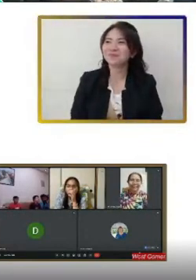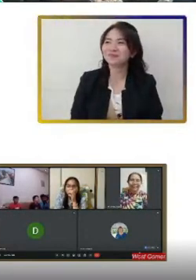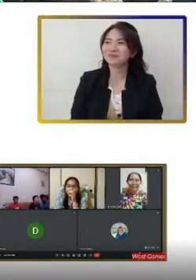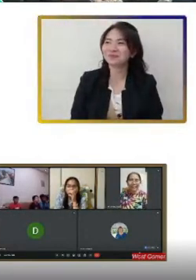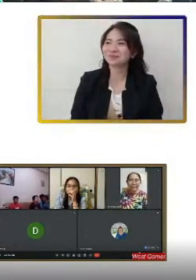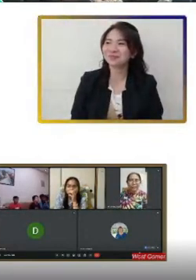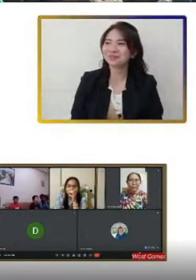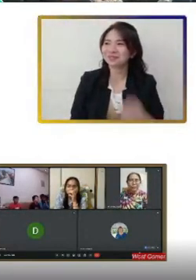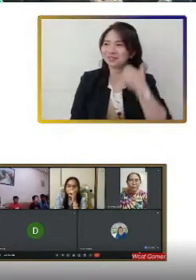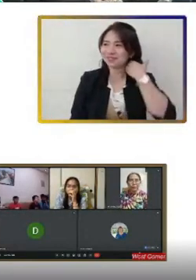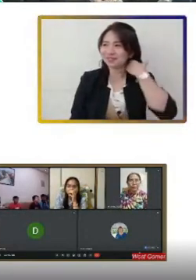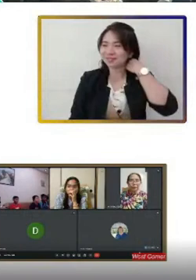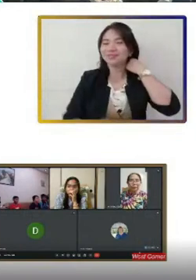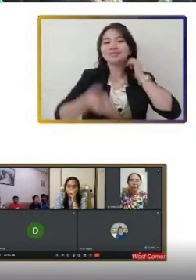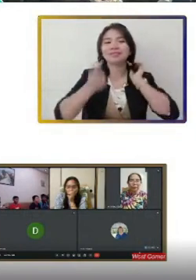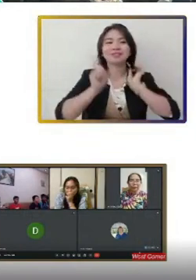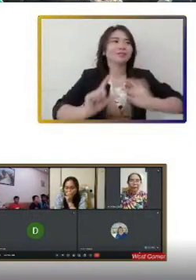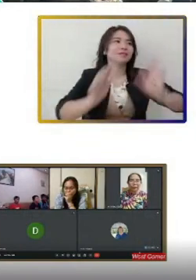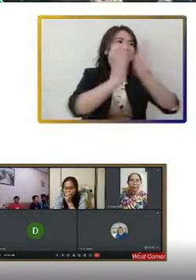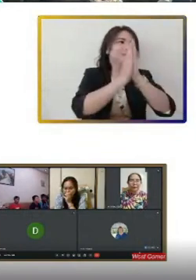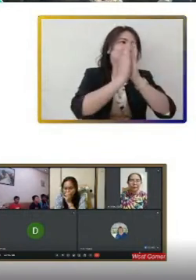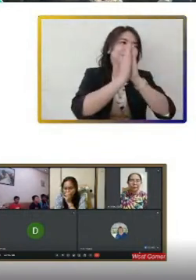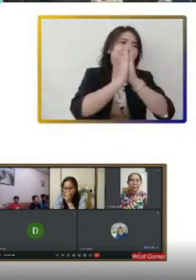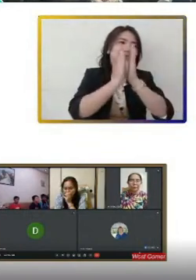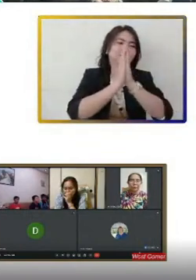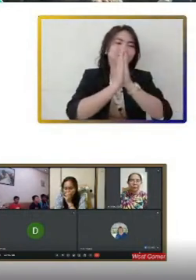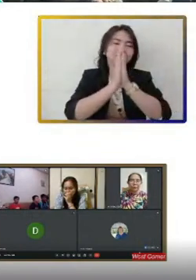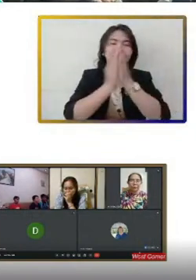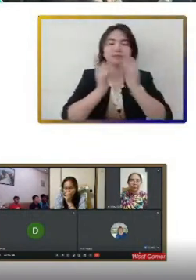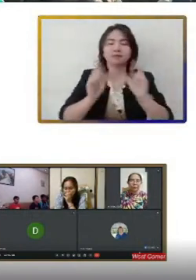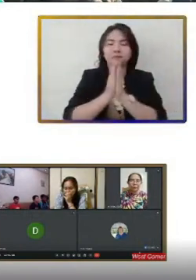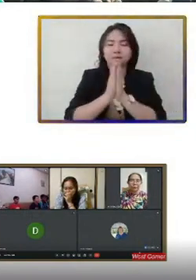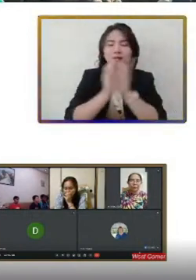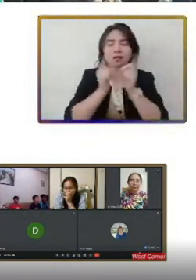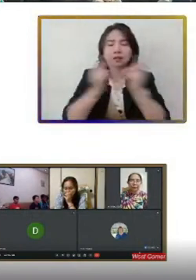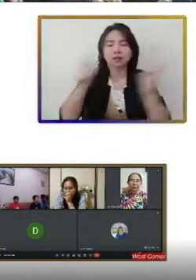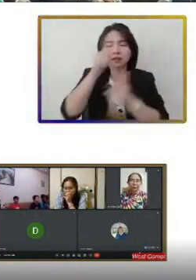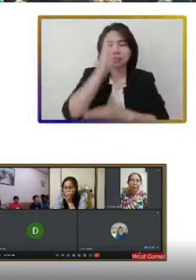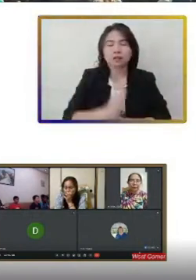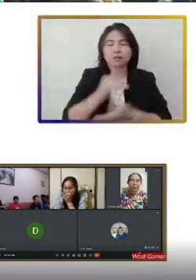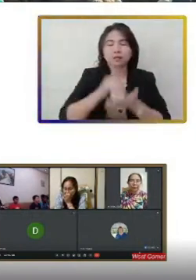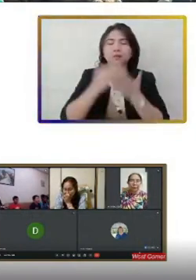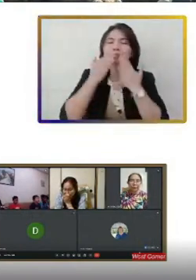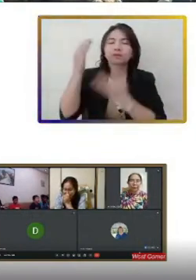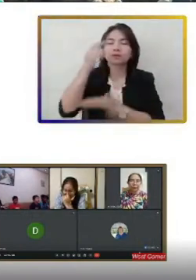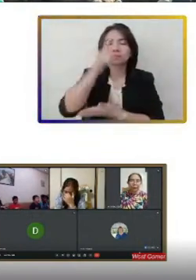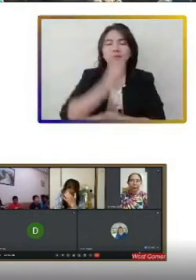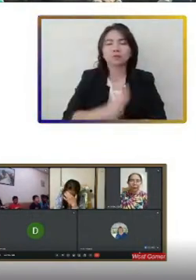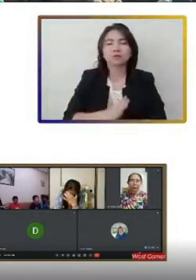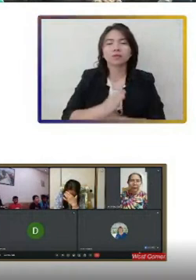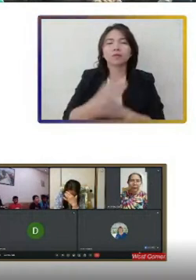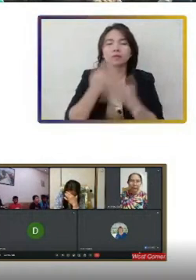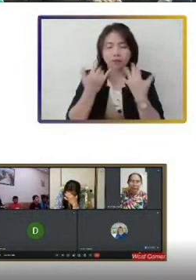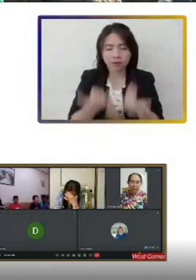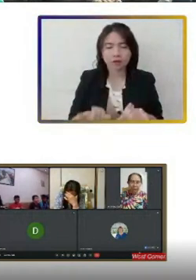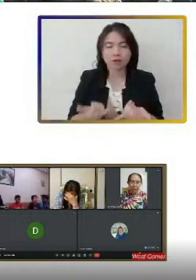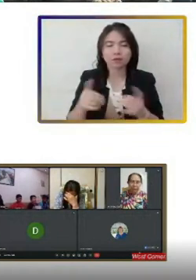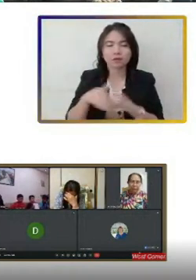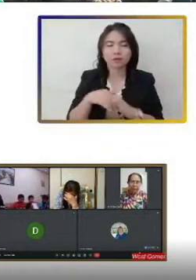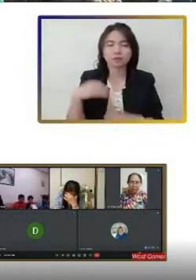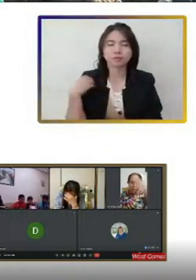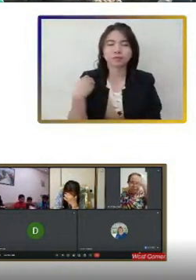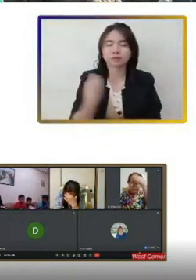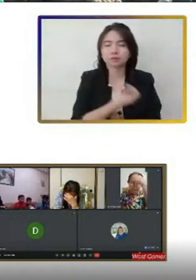Sige. Alright, tayo po yung sandaling manalangin, mga kapatid. Dakilang Diyos, marami pong salamat na ngayon nasa harapan po